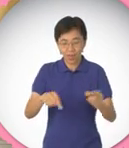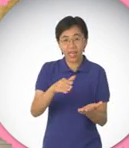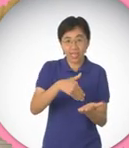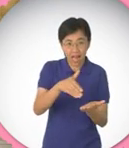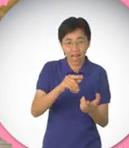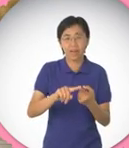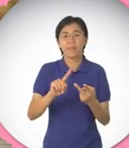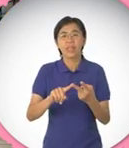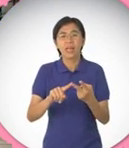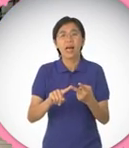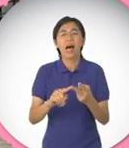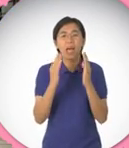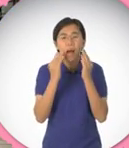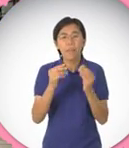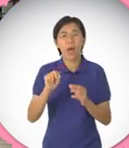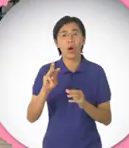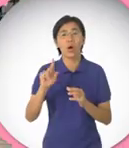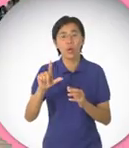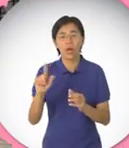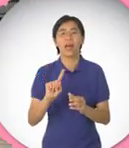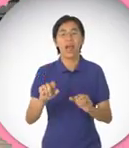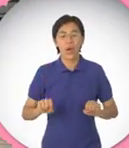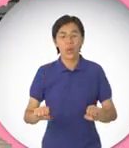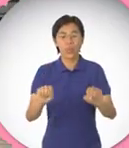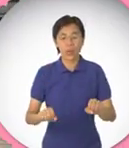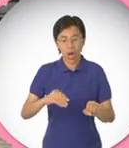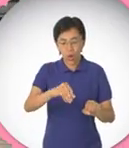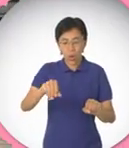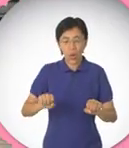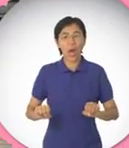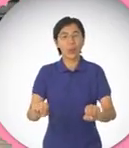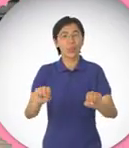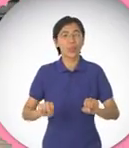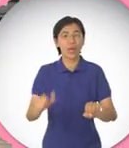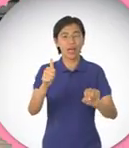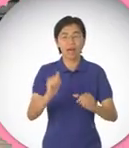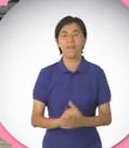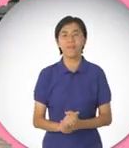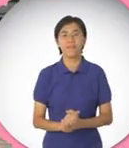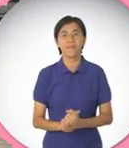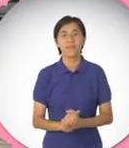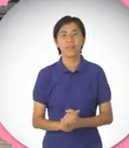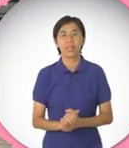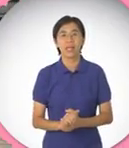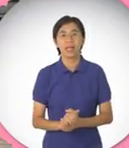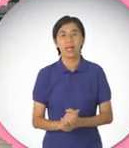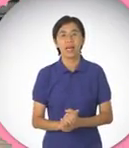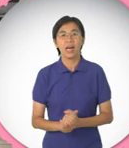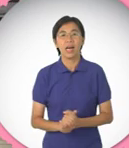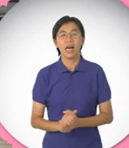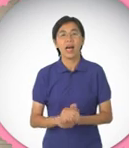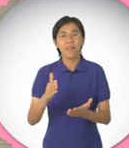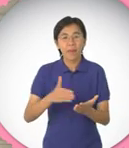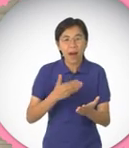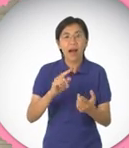าไว้โรยเวลาที่เราคลึงขนมปัง นะครับแล้วก็มีอุปกรณ์ต่างๆอย่างเช่นไม้พายนะครับ พายยางที่ทาเนยนะค